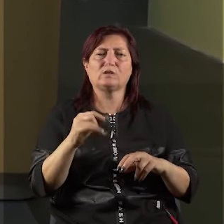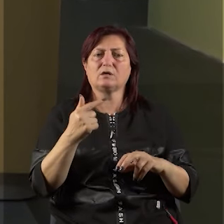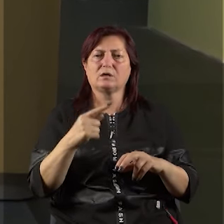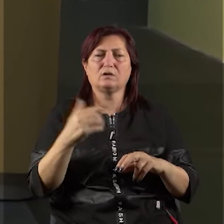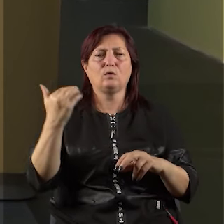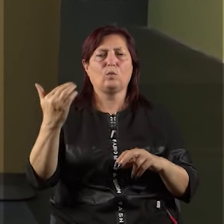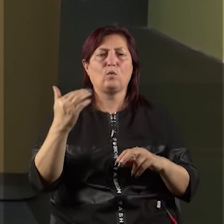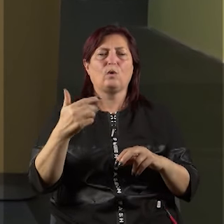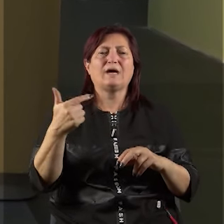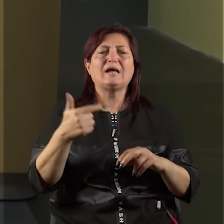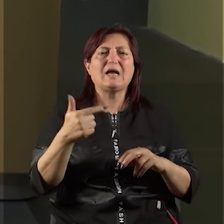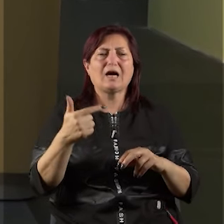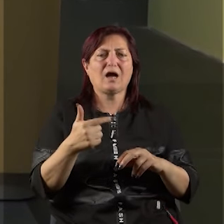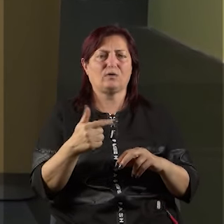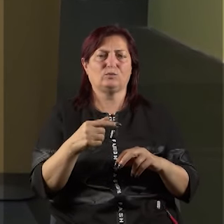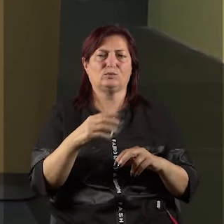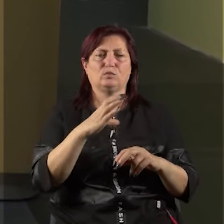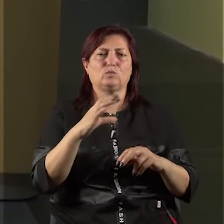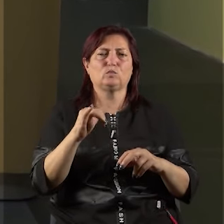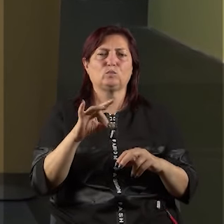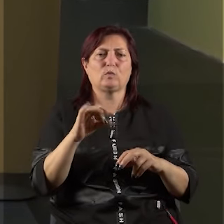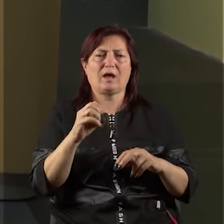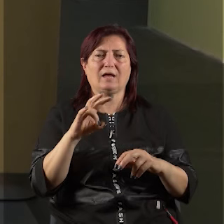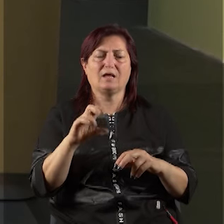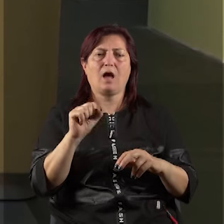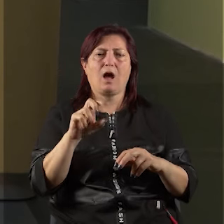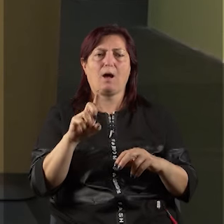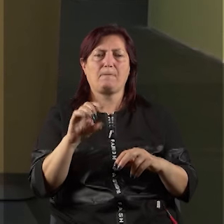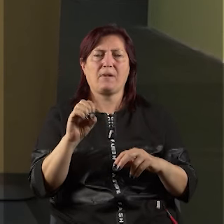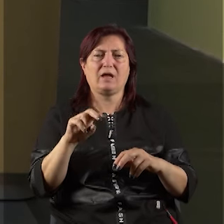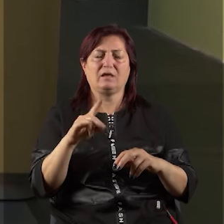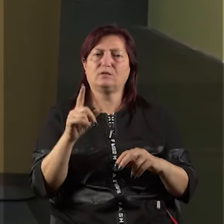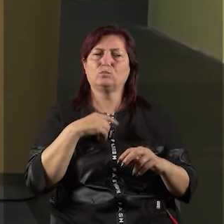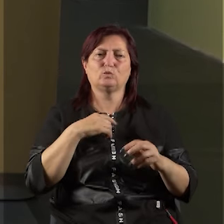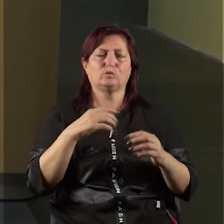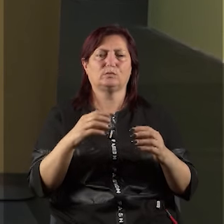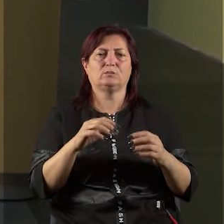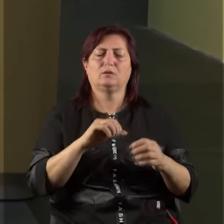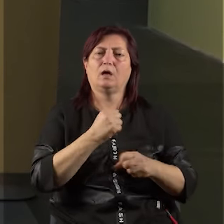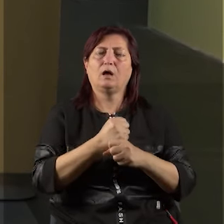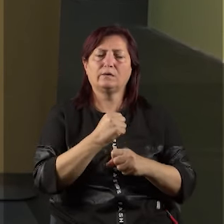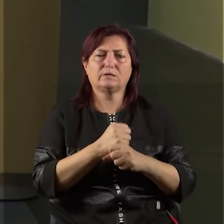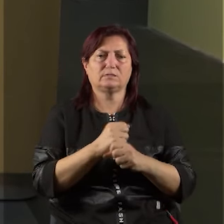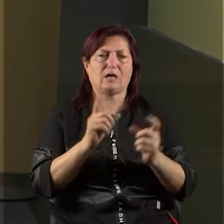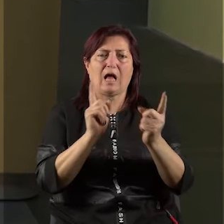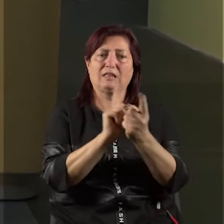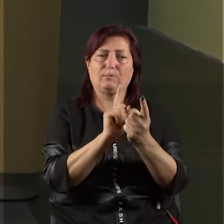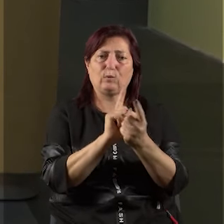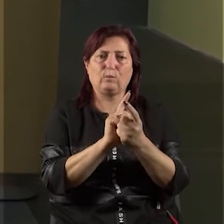կաբինետու Սուրեն Դավելյանի կազմակերպած հանդիպումներ, իմ նկատառումները